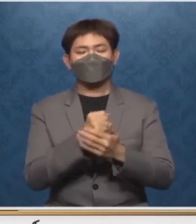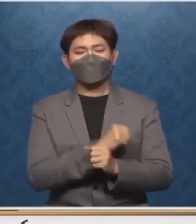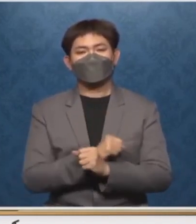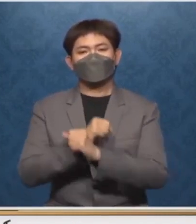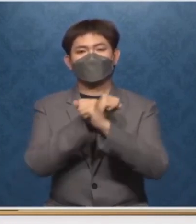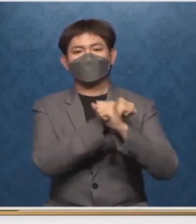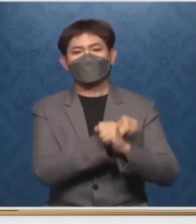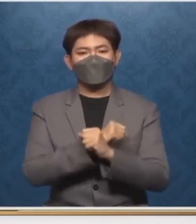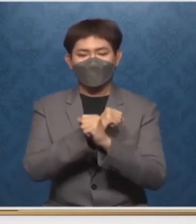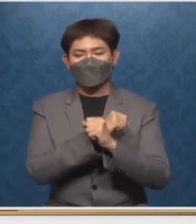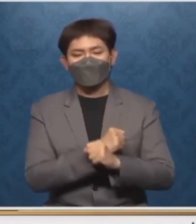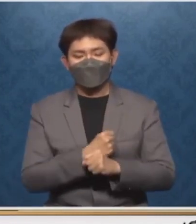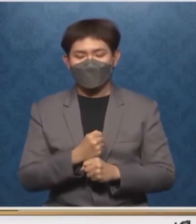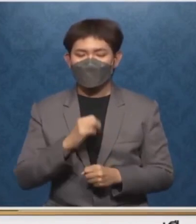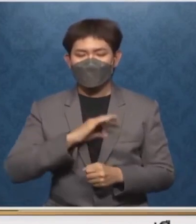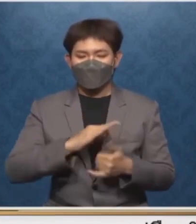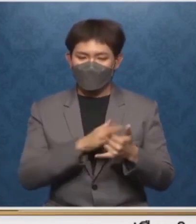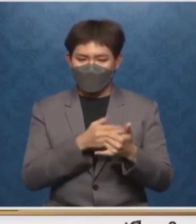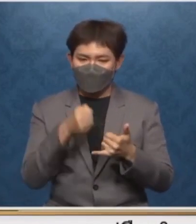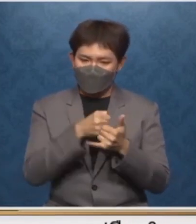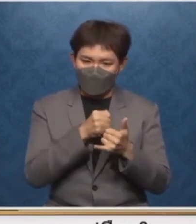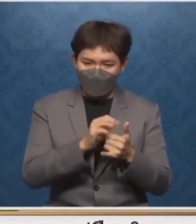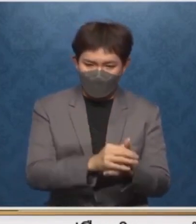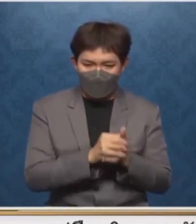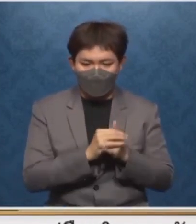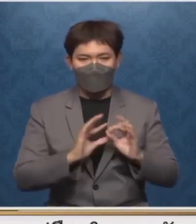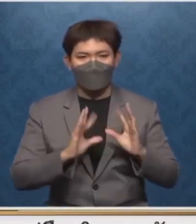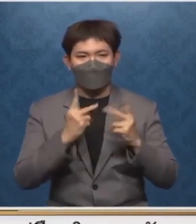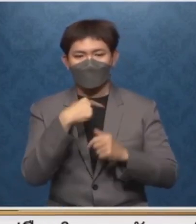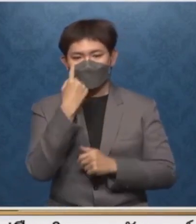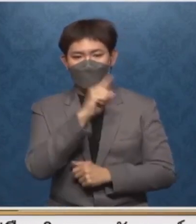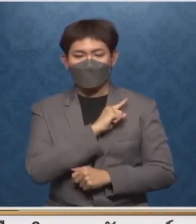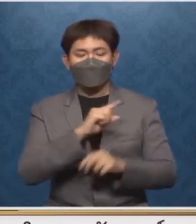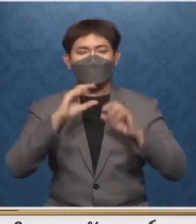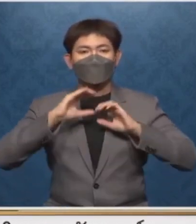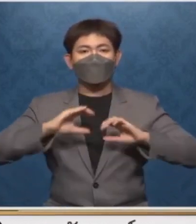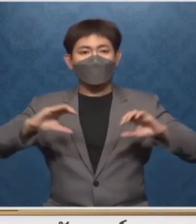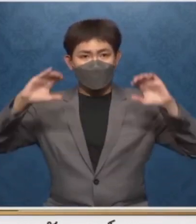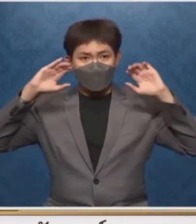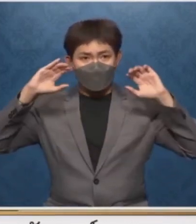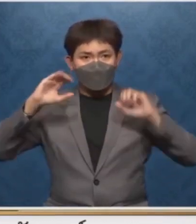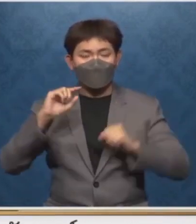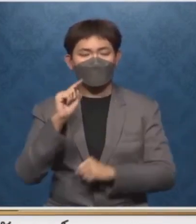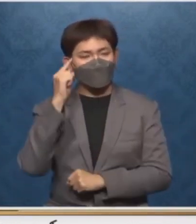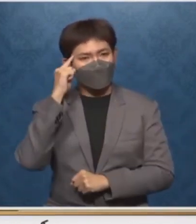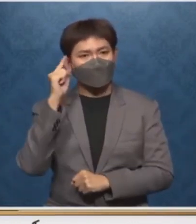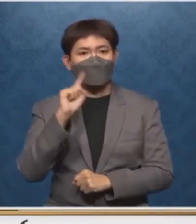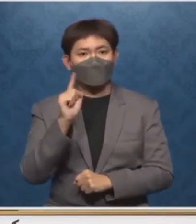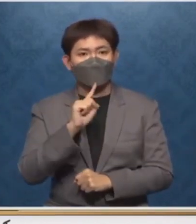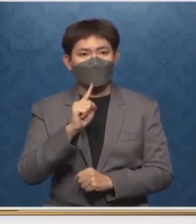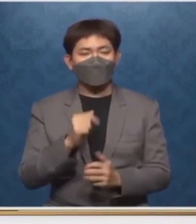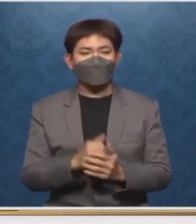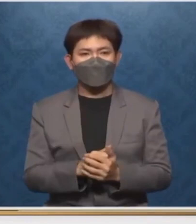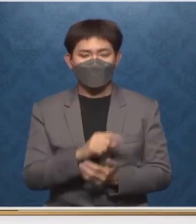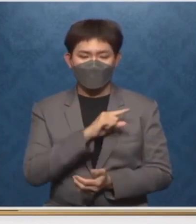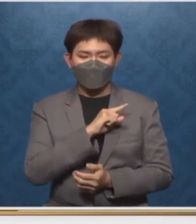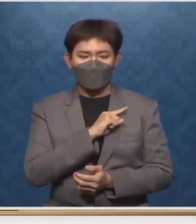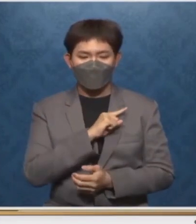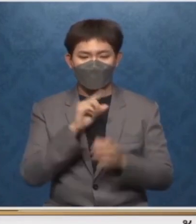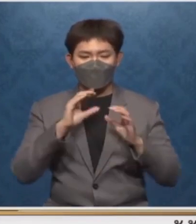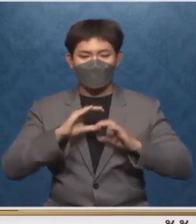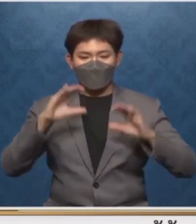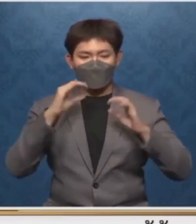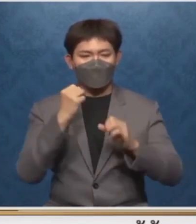ากการถูกทรมานและบังคับสูญหายเป็นหน้าที่โดยตรงของรัฐบาลและไม่ใช่เพียงเท่านั้นนะคะหน้าที่ของรัฐบาลยังครอบคลุม